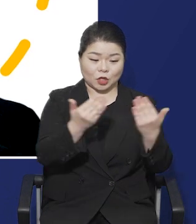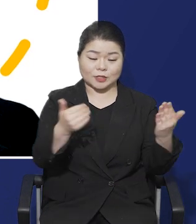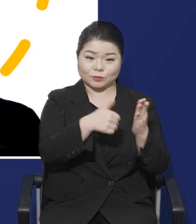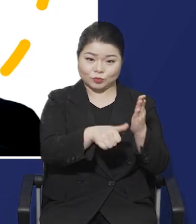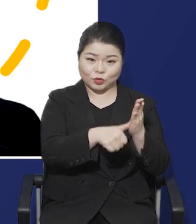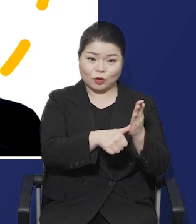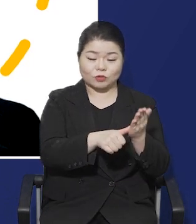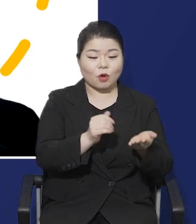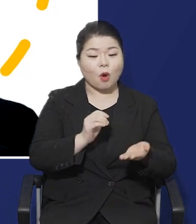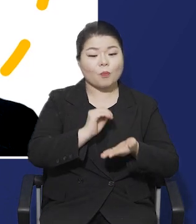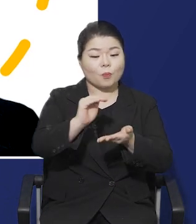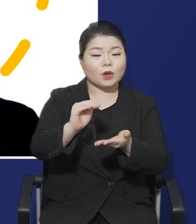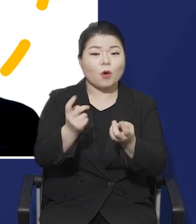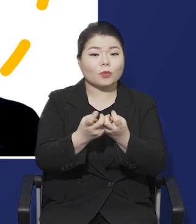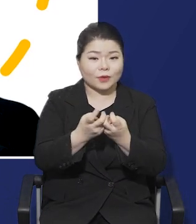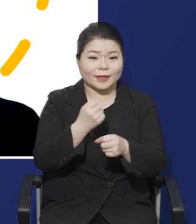검토가 돼야 됩니다.